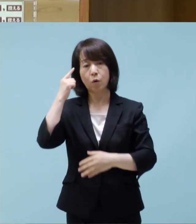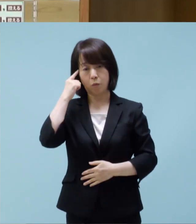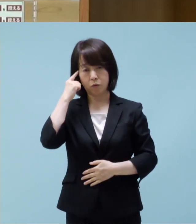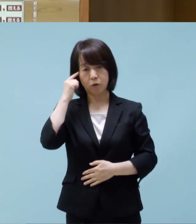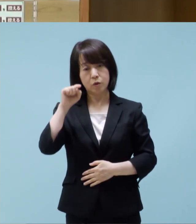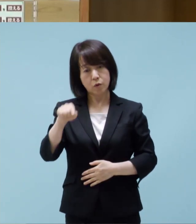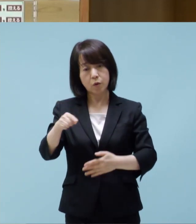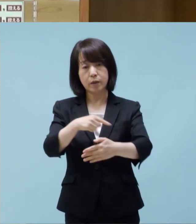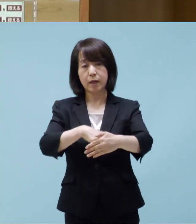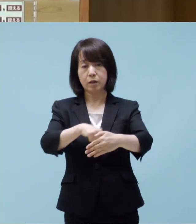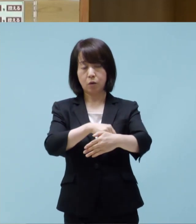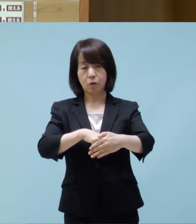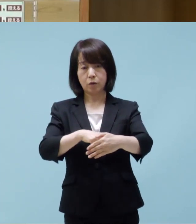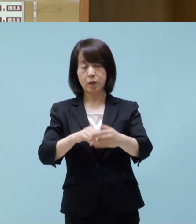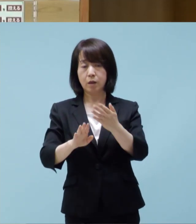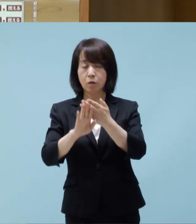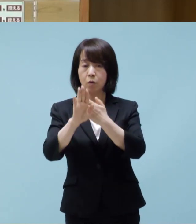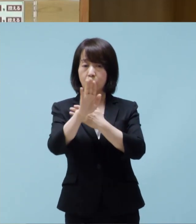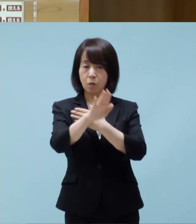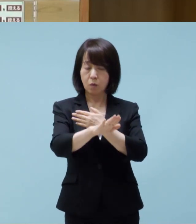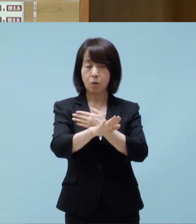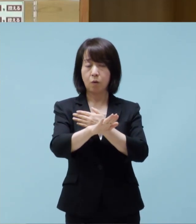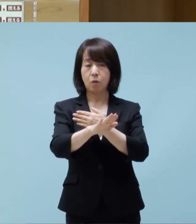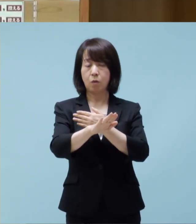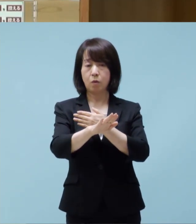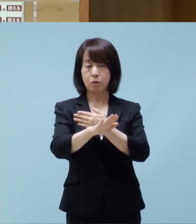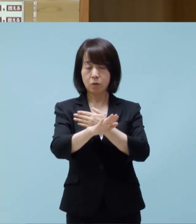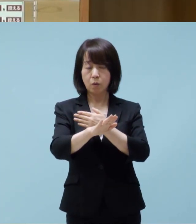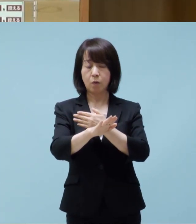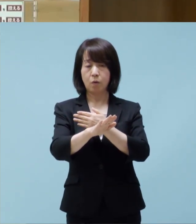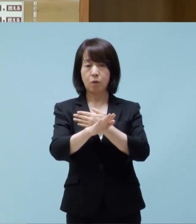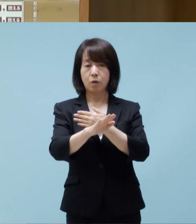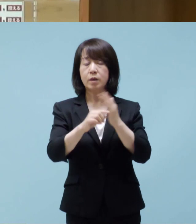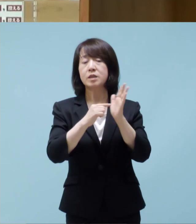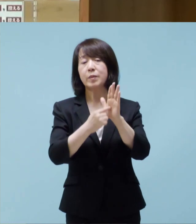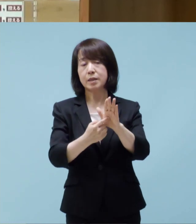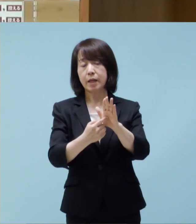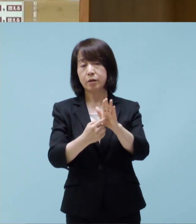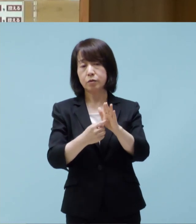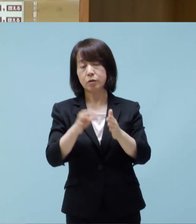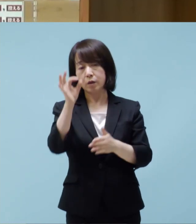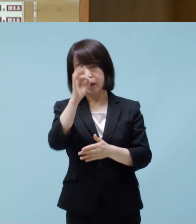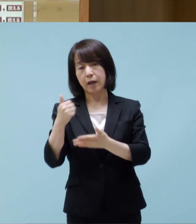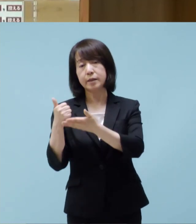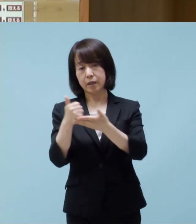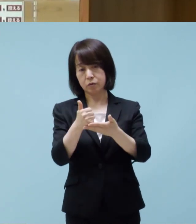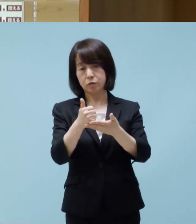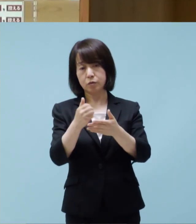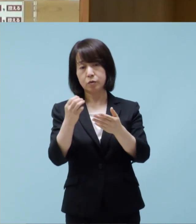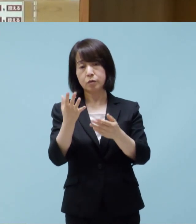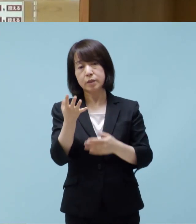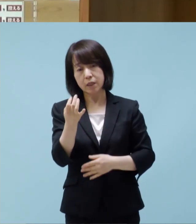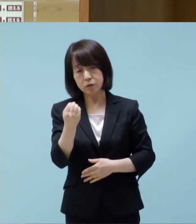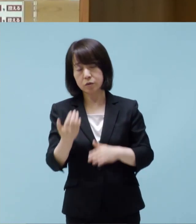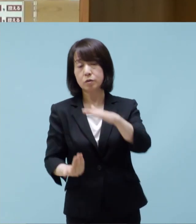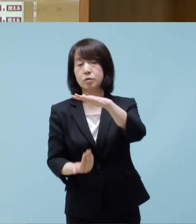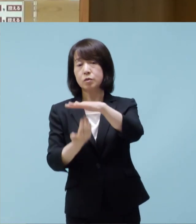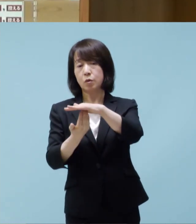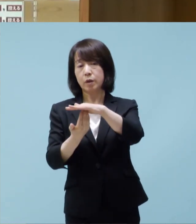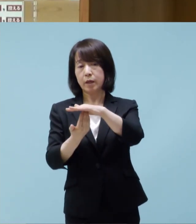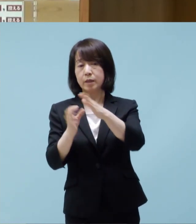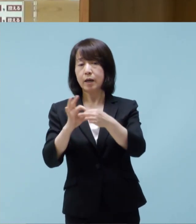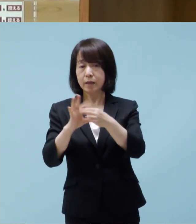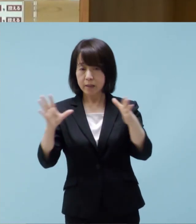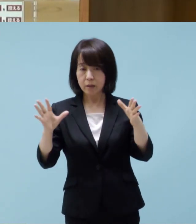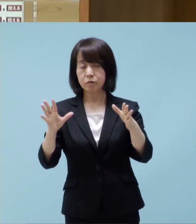ですね、今後示される観客上限の考え方に関わらず、競技開催時の北海道札幌